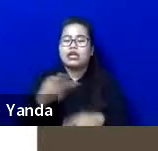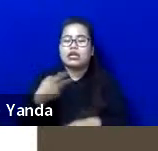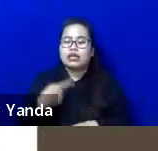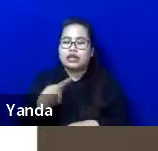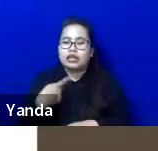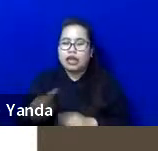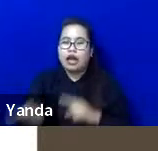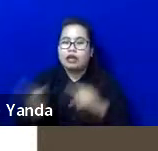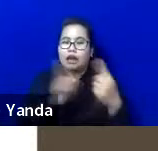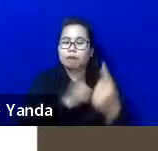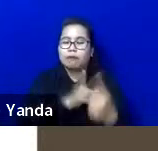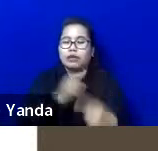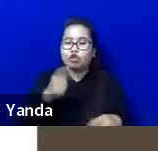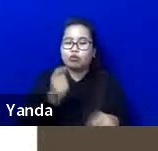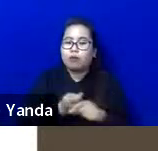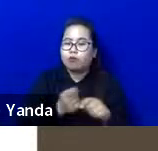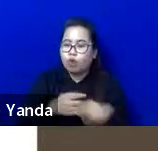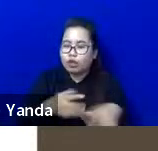dan itu membuat kita